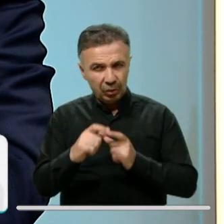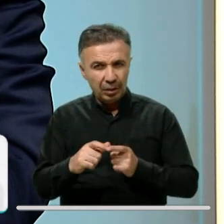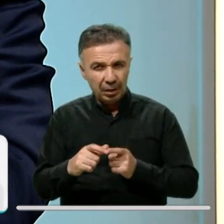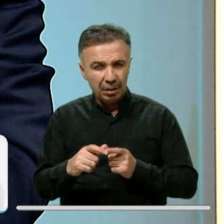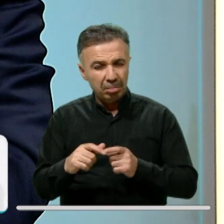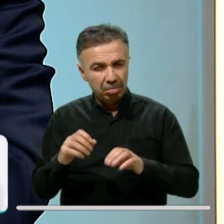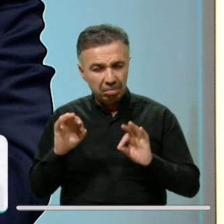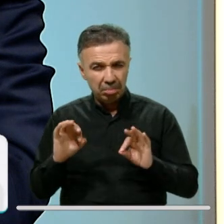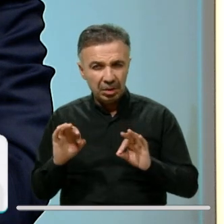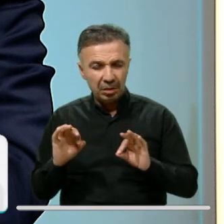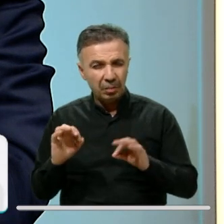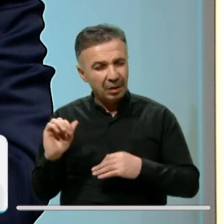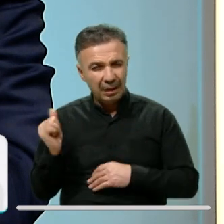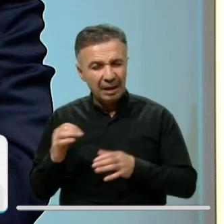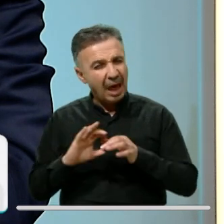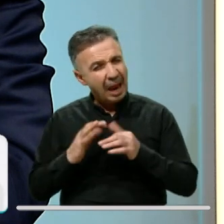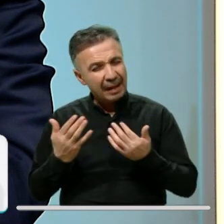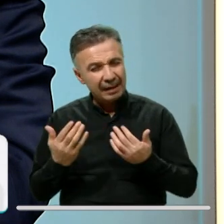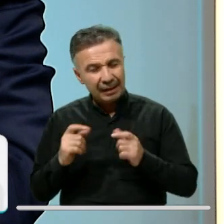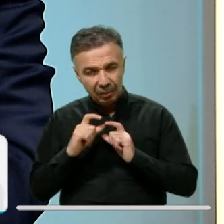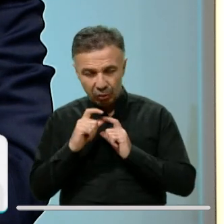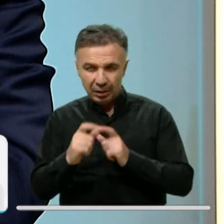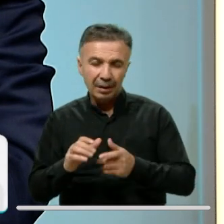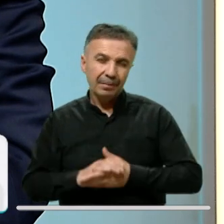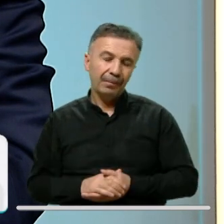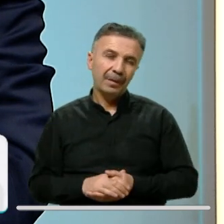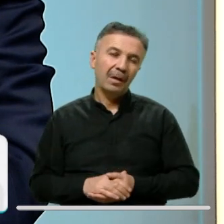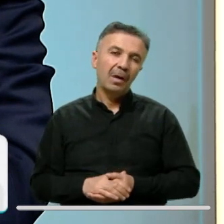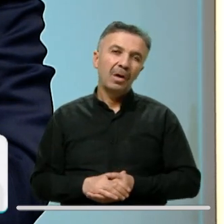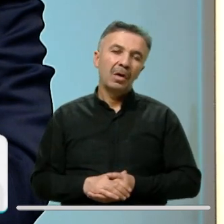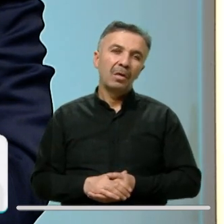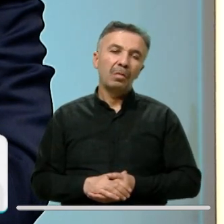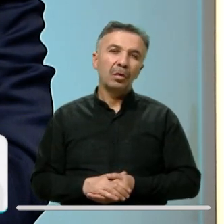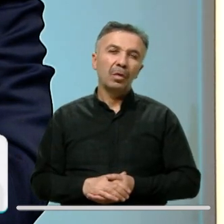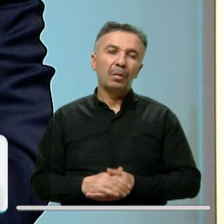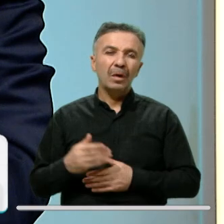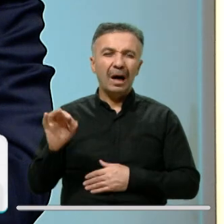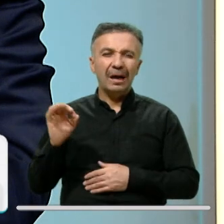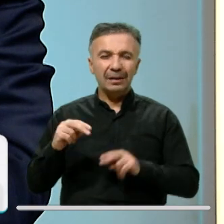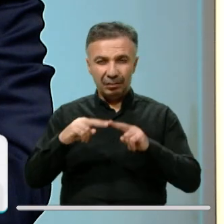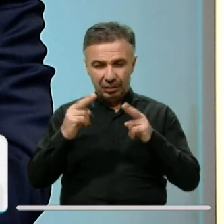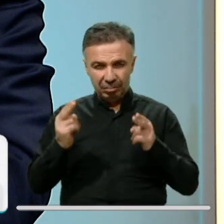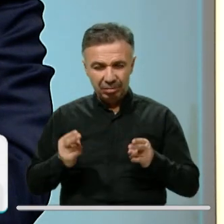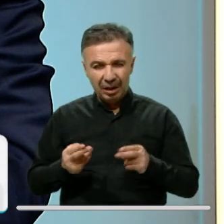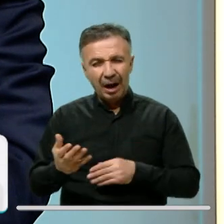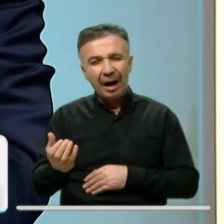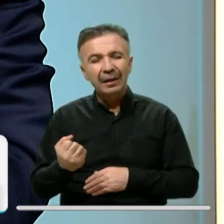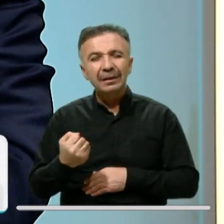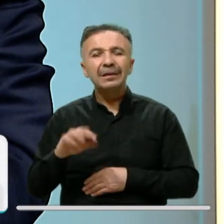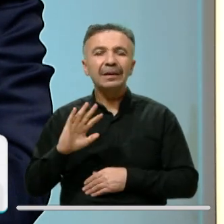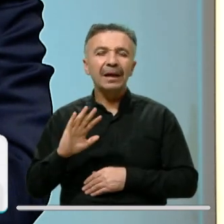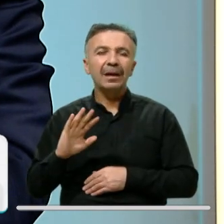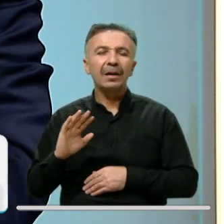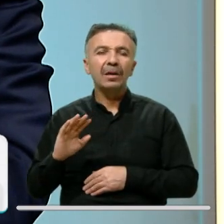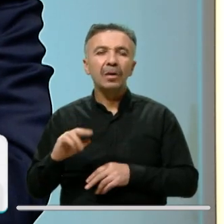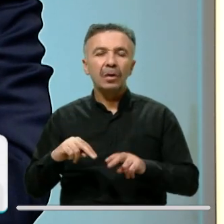şu anda bunun değeri nedir diye sorarlar. Ama bunu kuyumcunun alış fiyatı üzerinden değil,